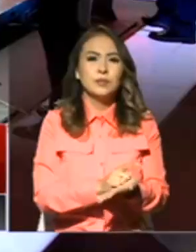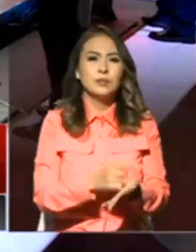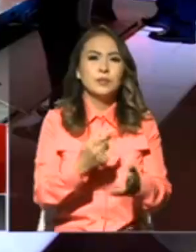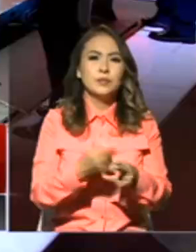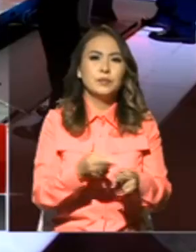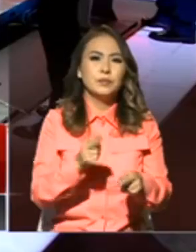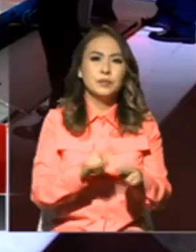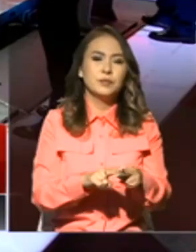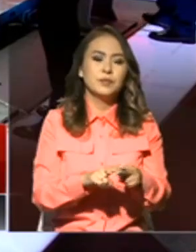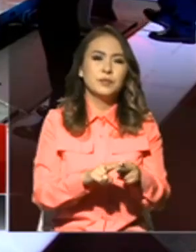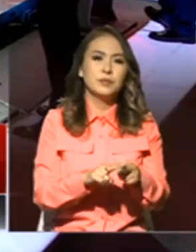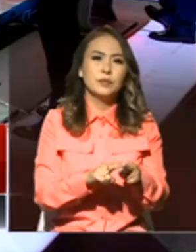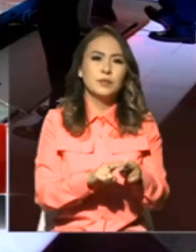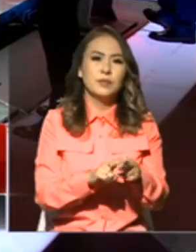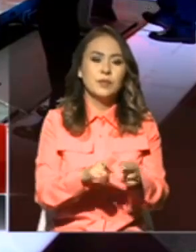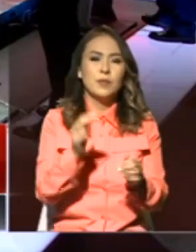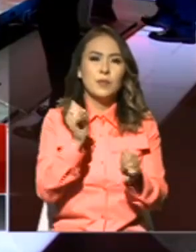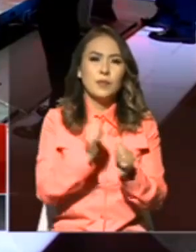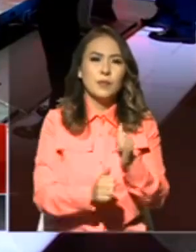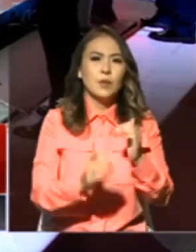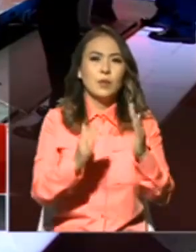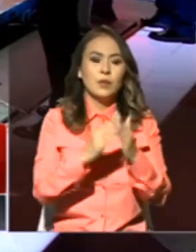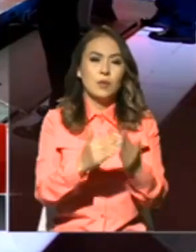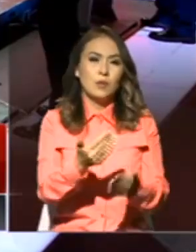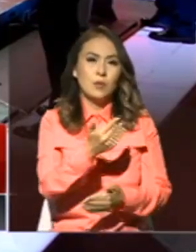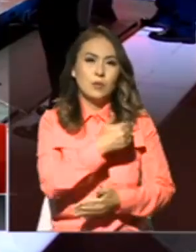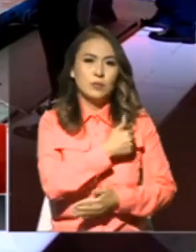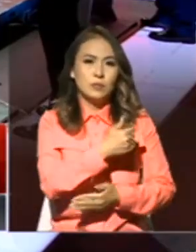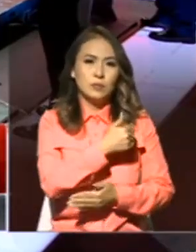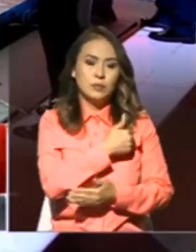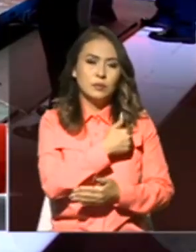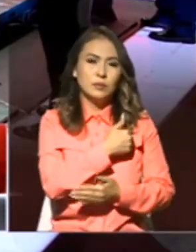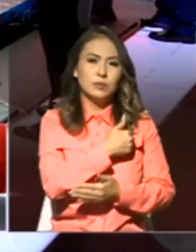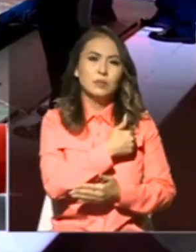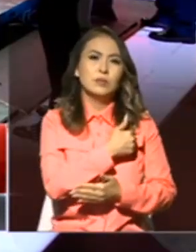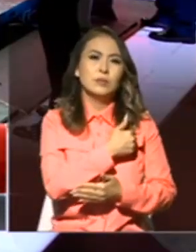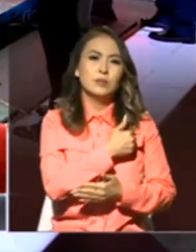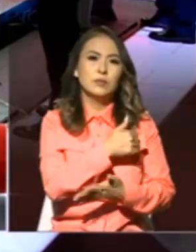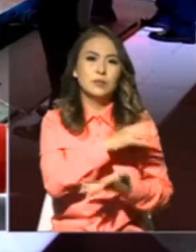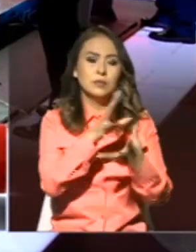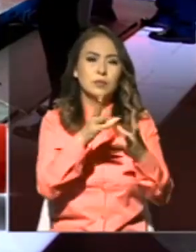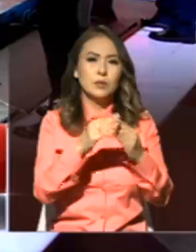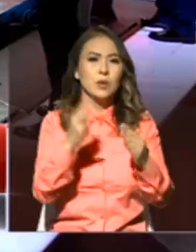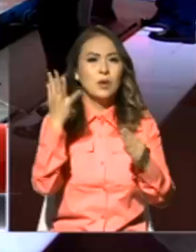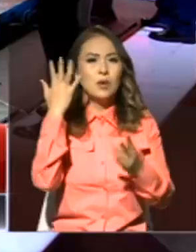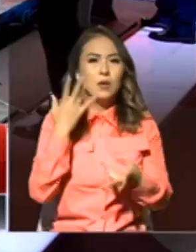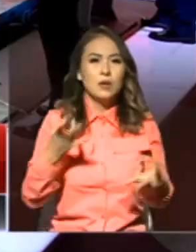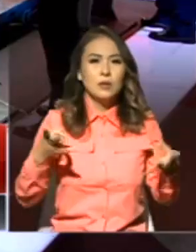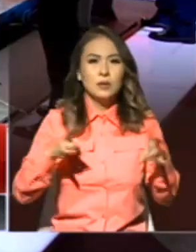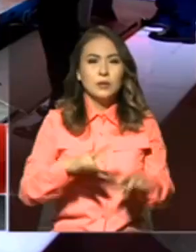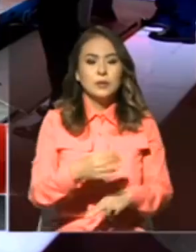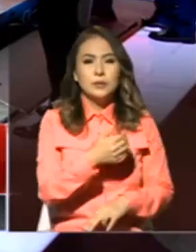Сондықтан әр қазақ баспаналы болуды қалайды және соған мүдделі, артынан тым болмаса өзін қара шаңырақ қалғаны керек.